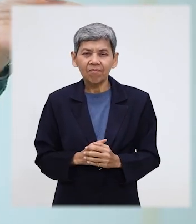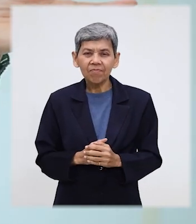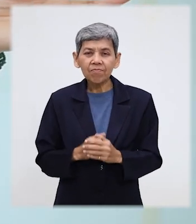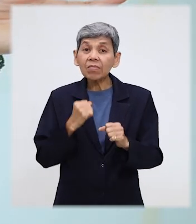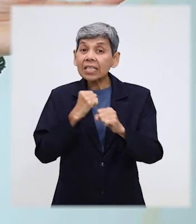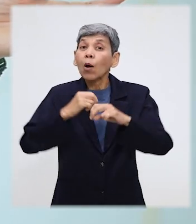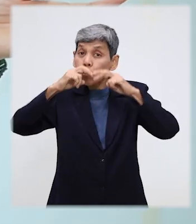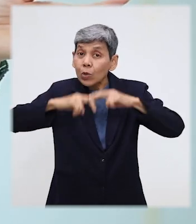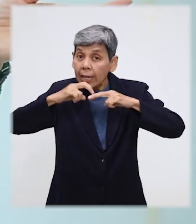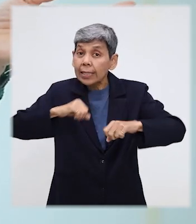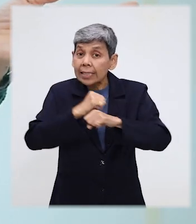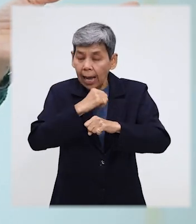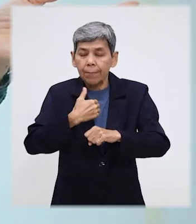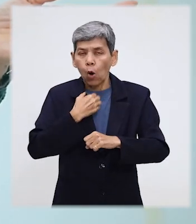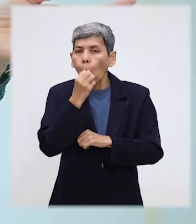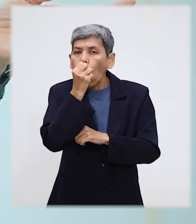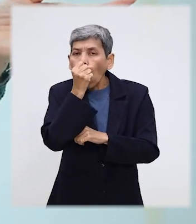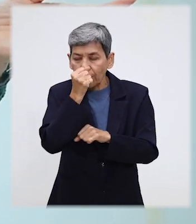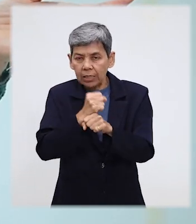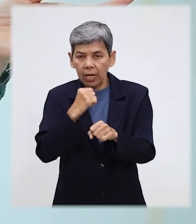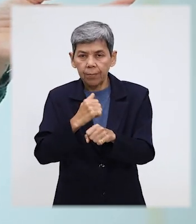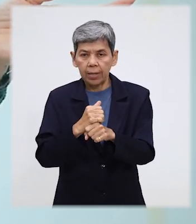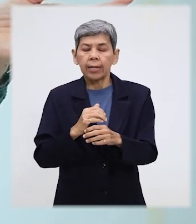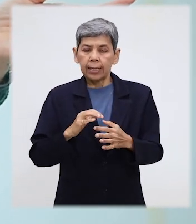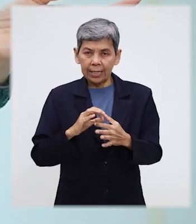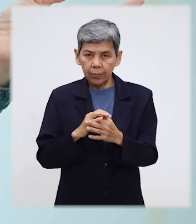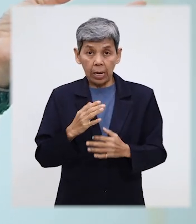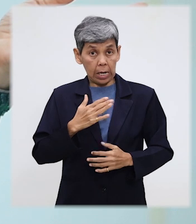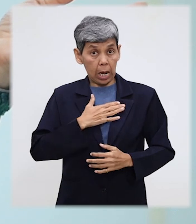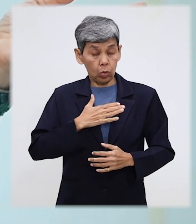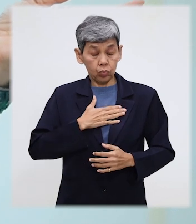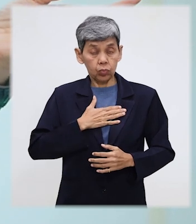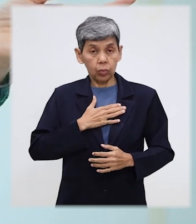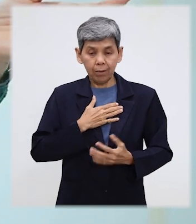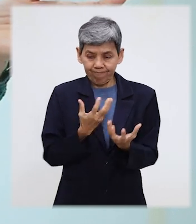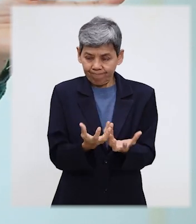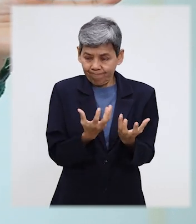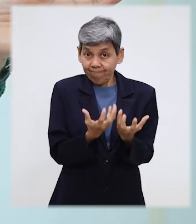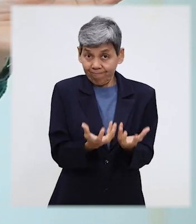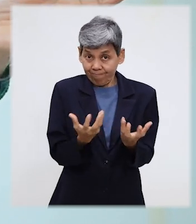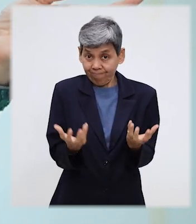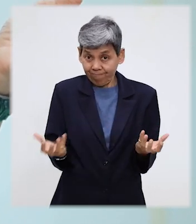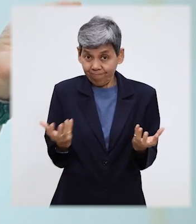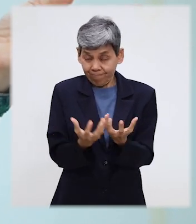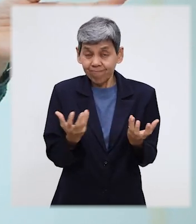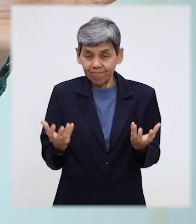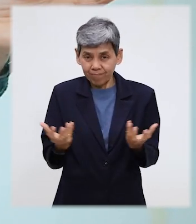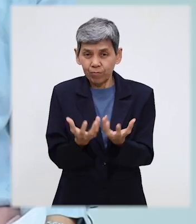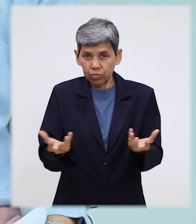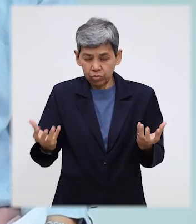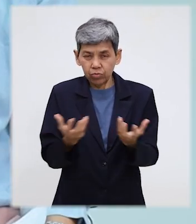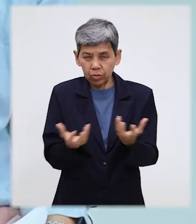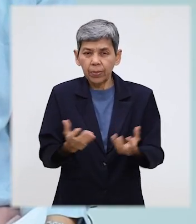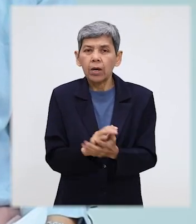างงานที่เราทำไปเนี่ยเราก็มีการทดสอบเรื่องเสียงเราใช้อาหารประเภทอาหารกรุบกรอบสแน็